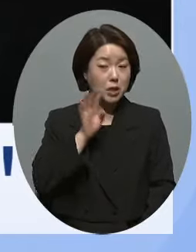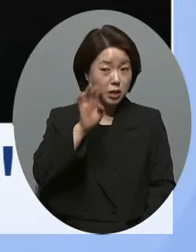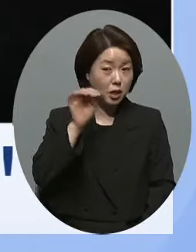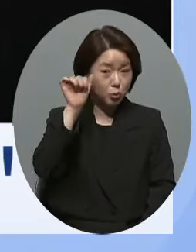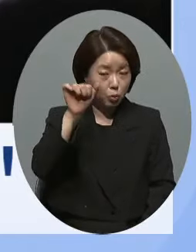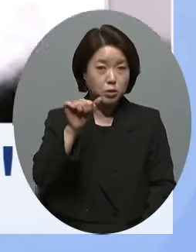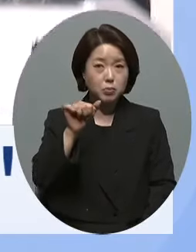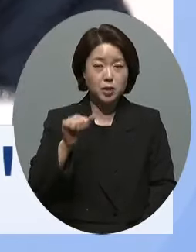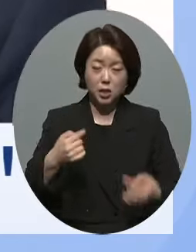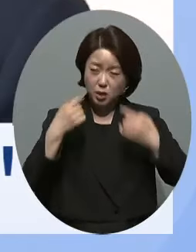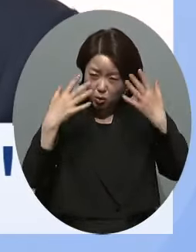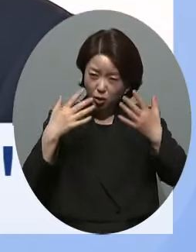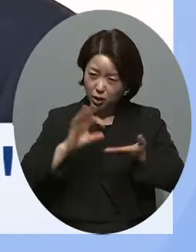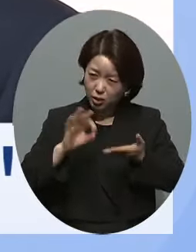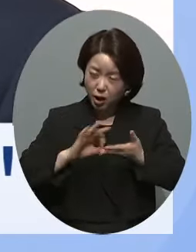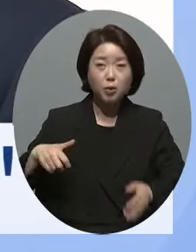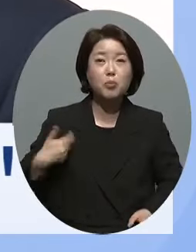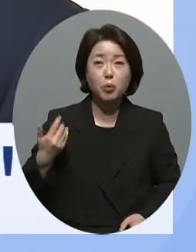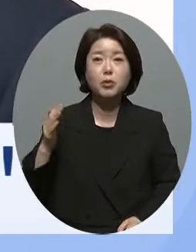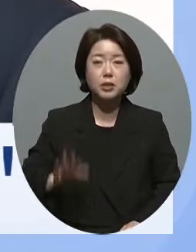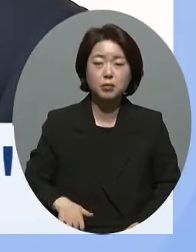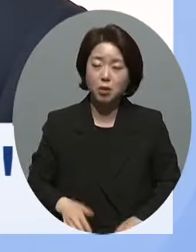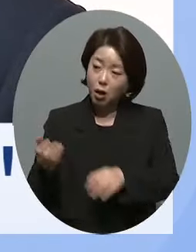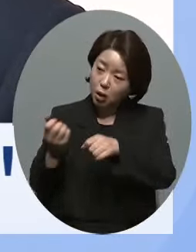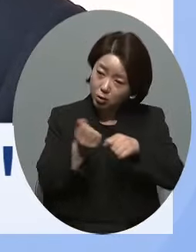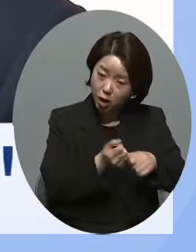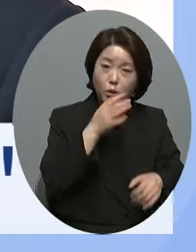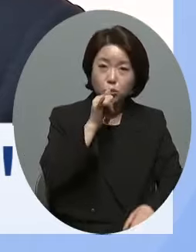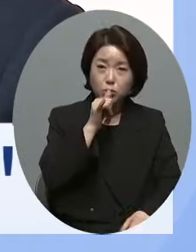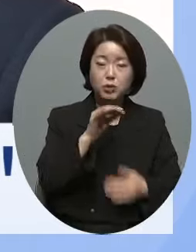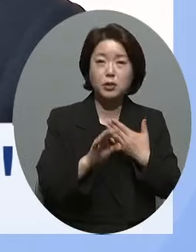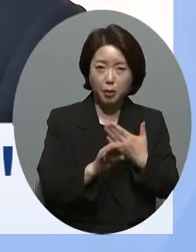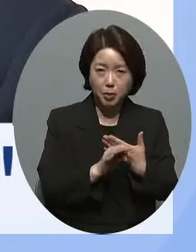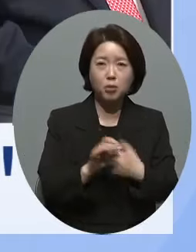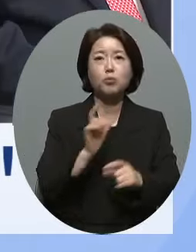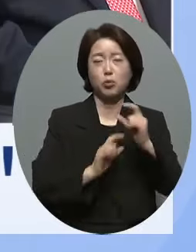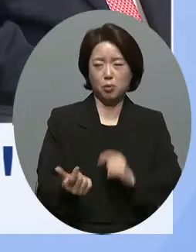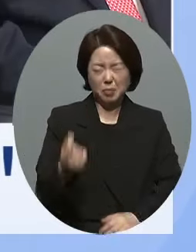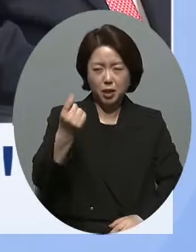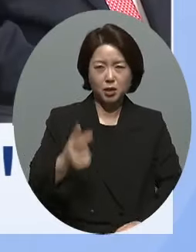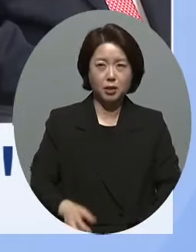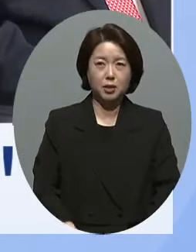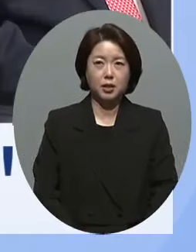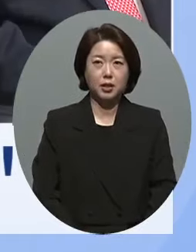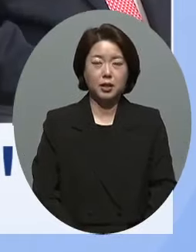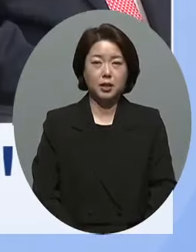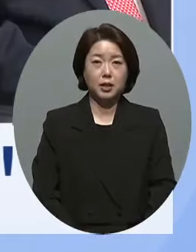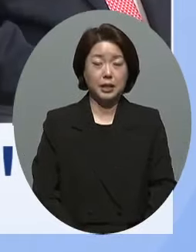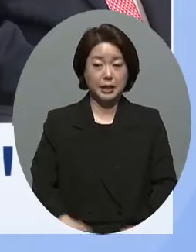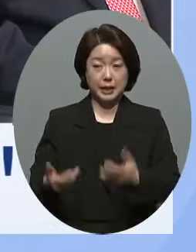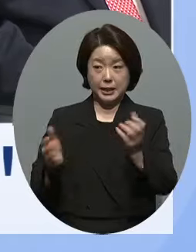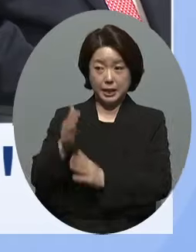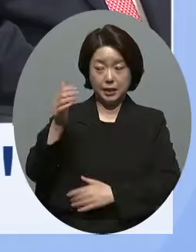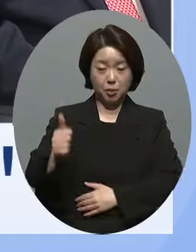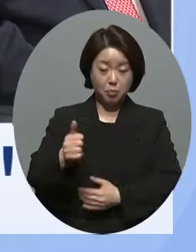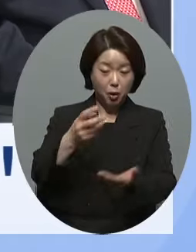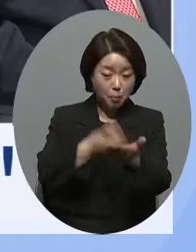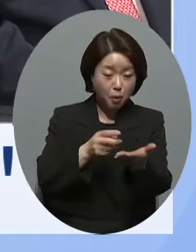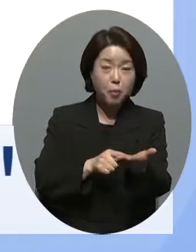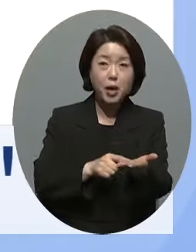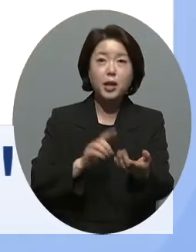딱 정확히 소요될지 모르겠습니다만은 저는 좀 당길 수 있으면 좀 당겨 가지고 다만이 저기 당대표 룰에 대해서만큼은